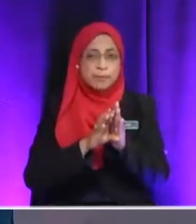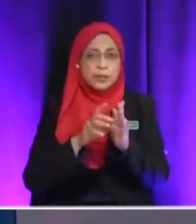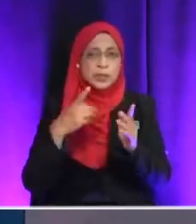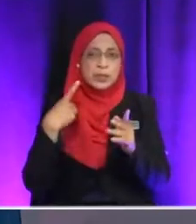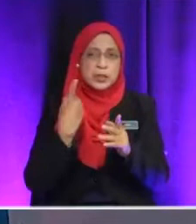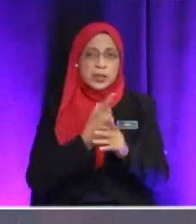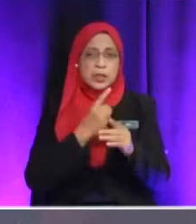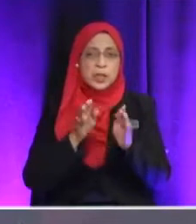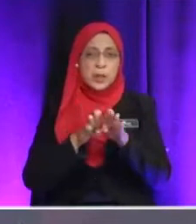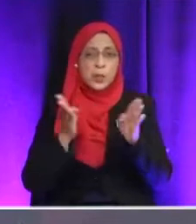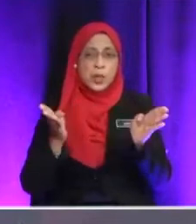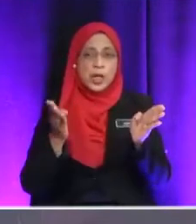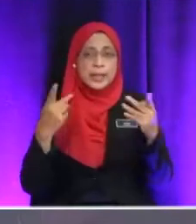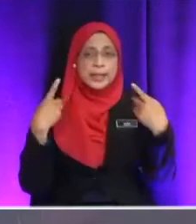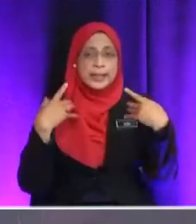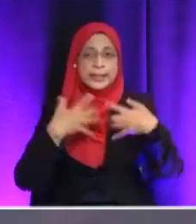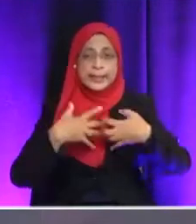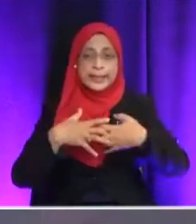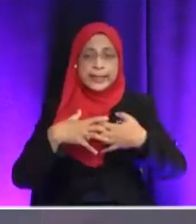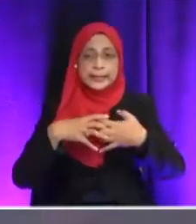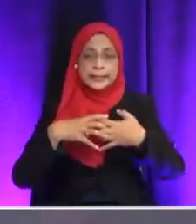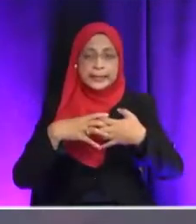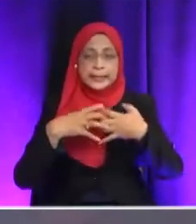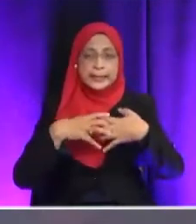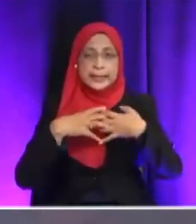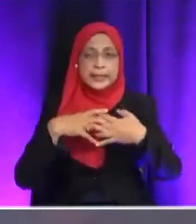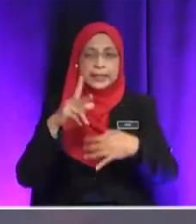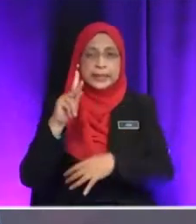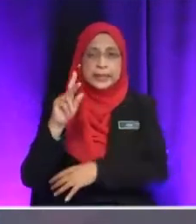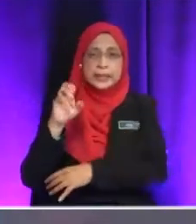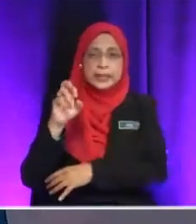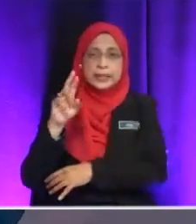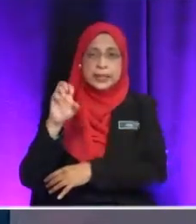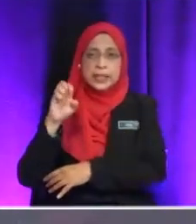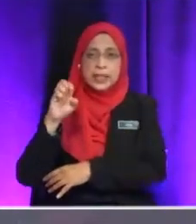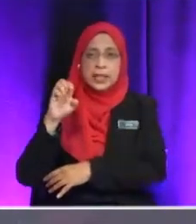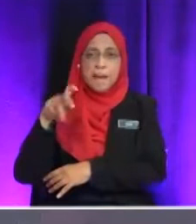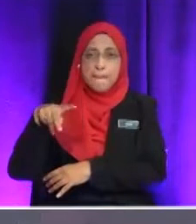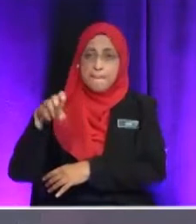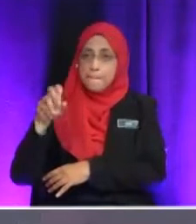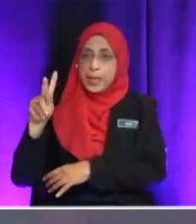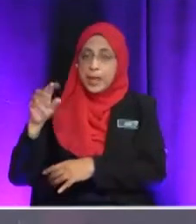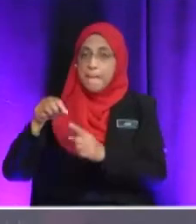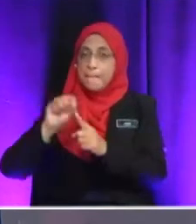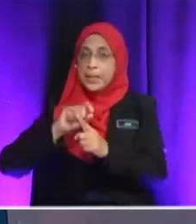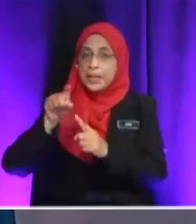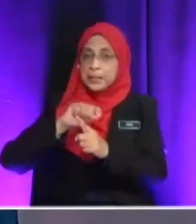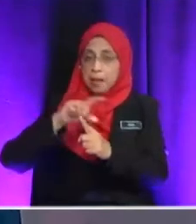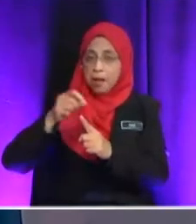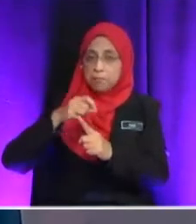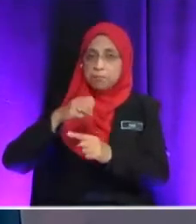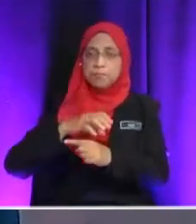buka kilang kripik ketika kita buka hilang kripik pisang jadi kita perlukan mesin